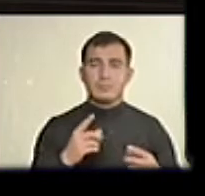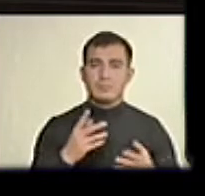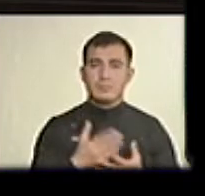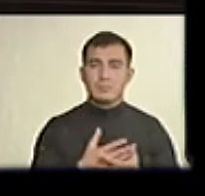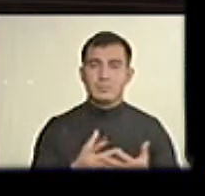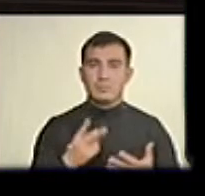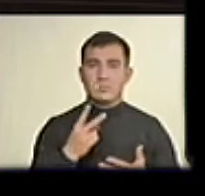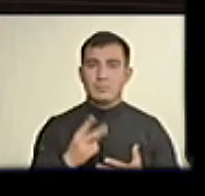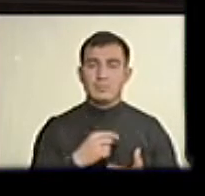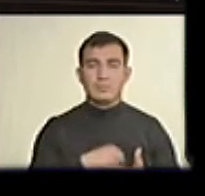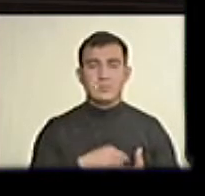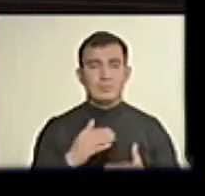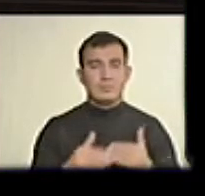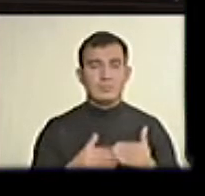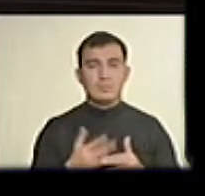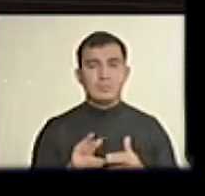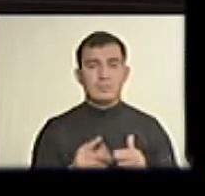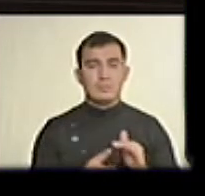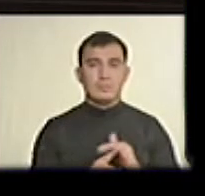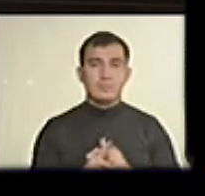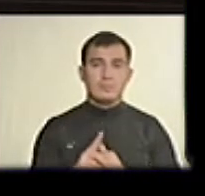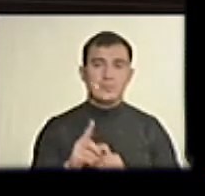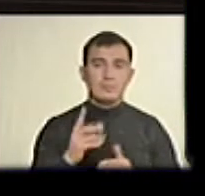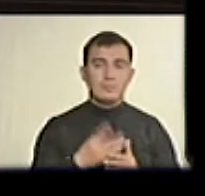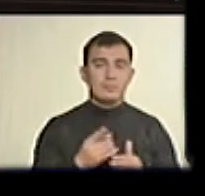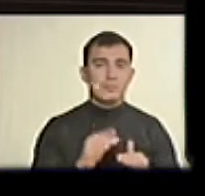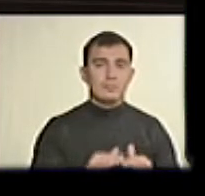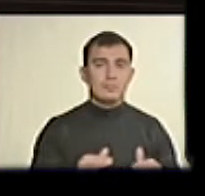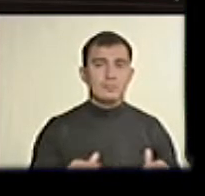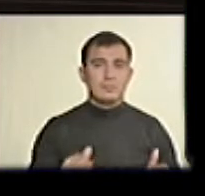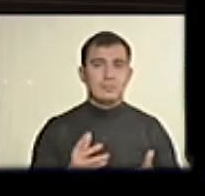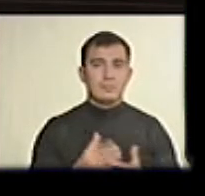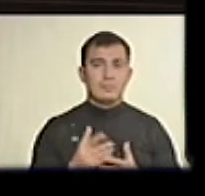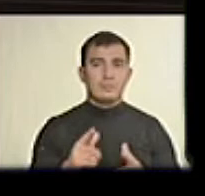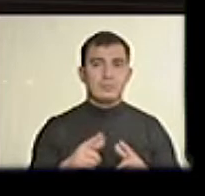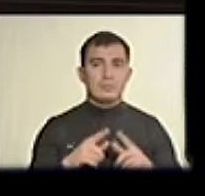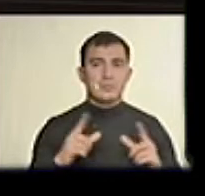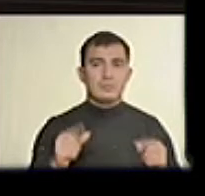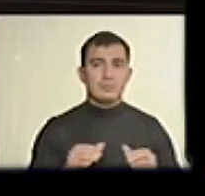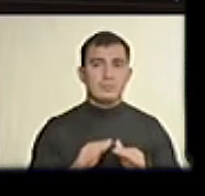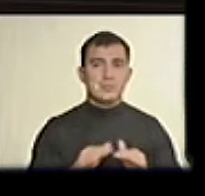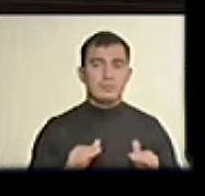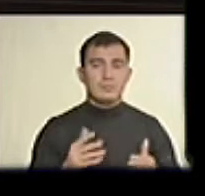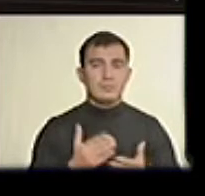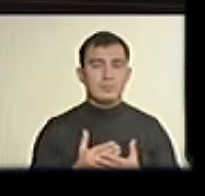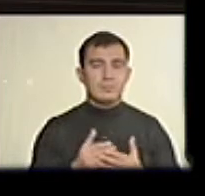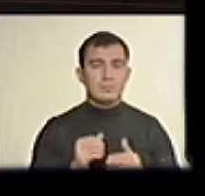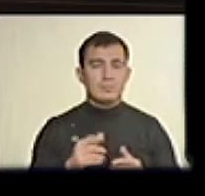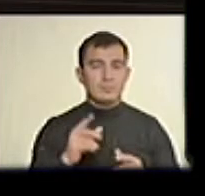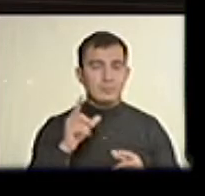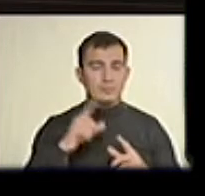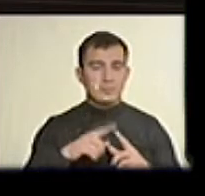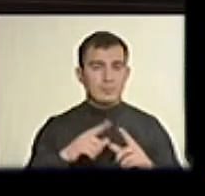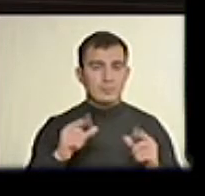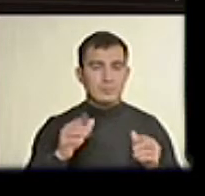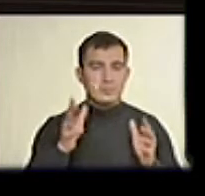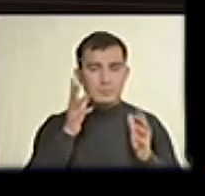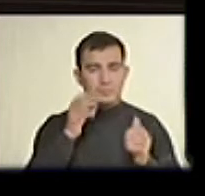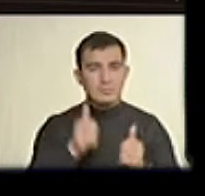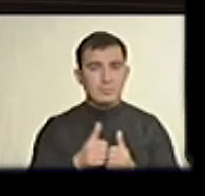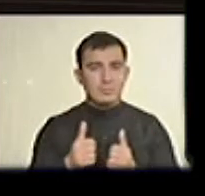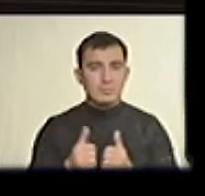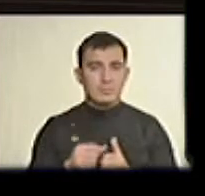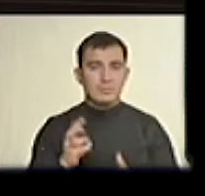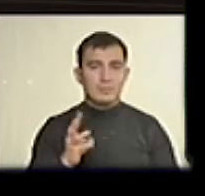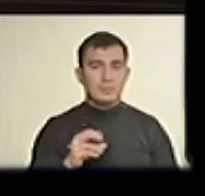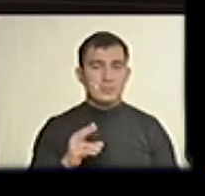ikki bosqichda, boshlang'ich va yuqori. Boshlang'ich bu maktabxonalar, ular asosan o'sha masjidlar qoshida ochilgan. Yuqori esa